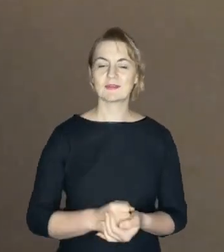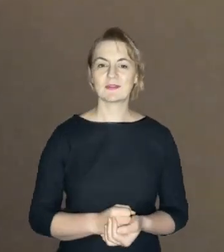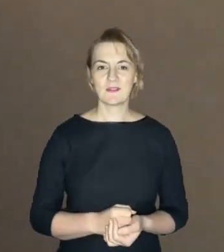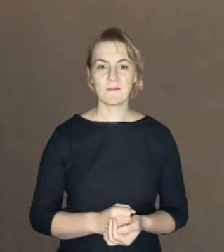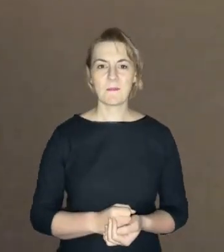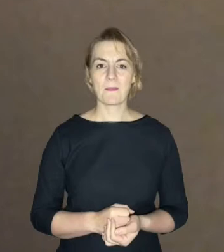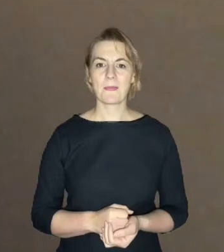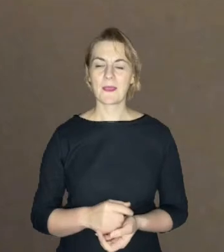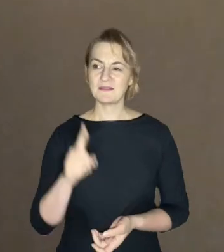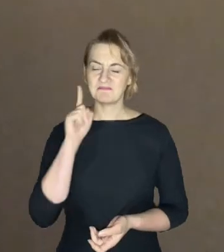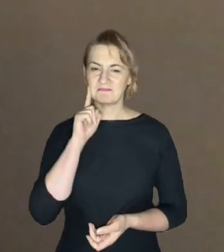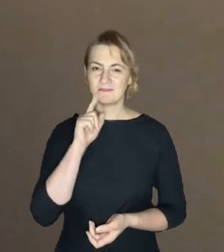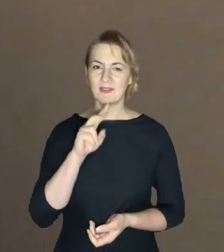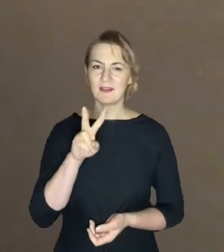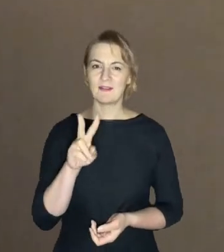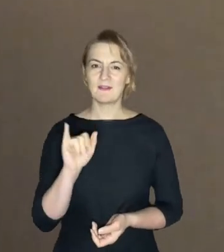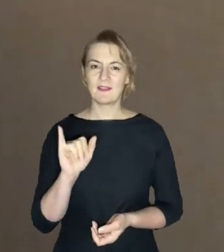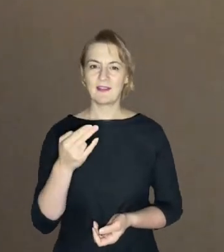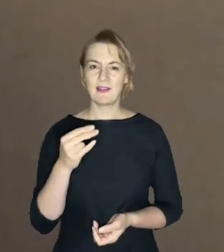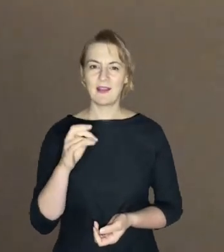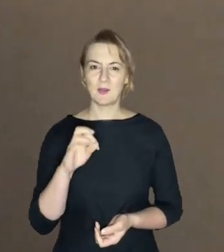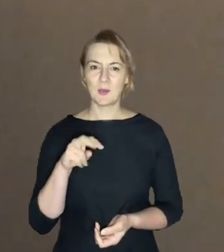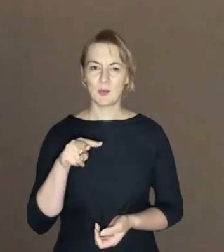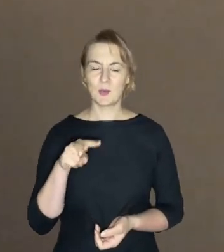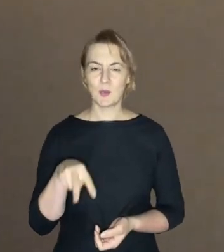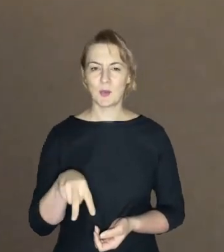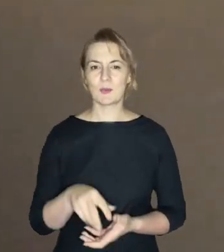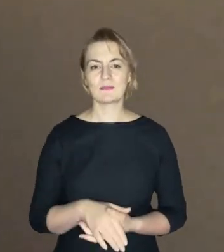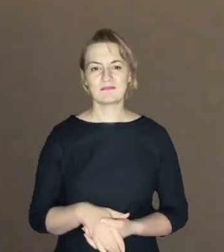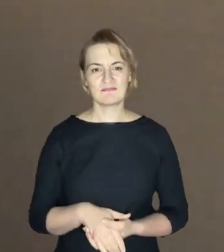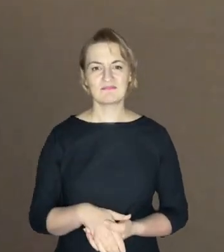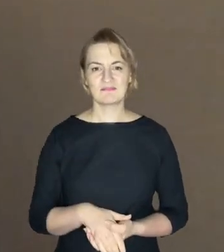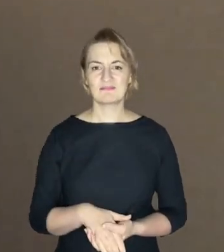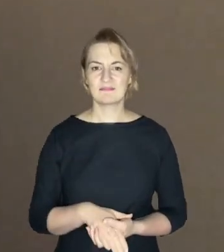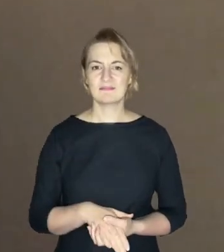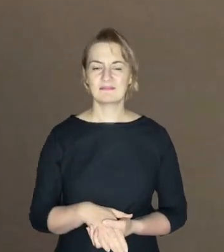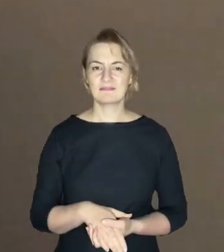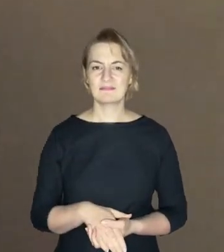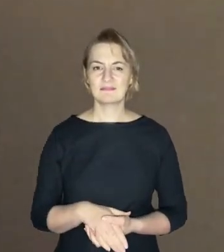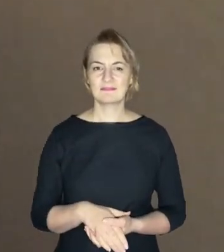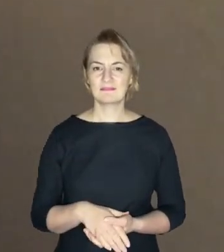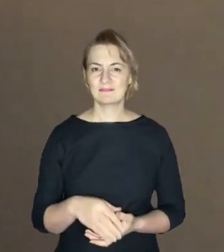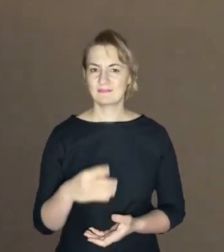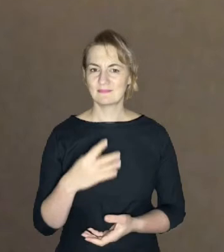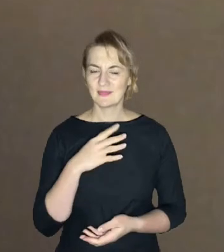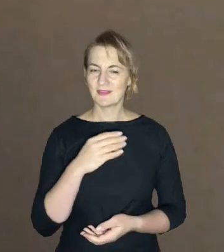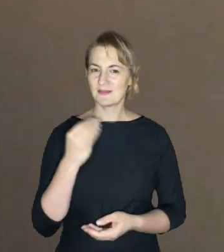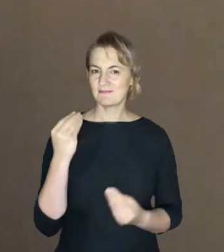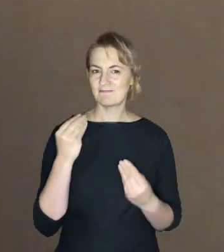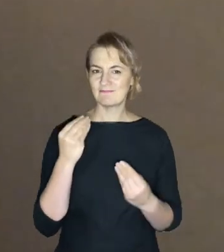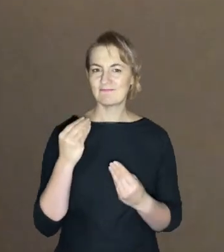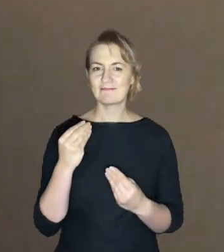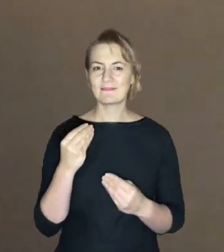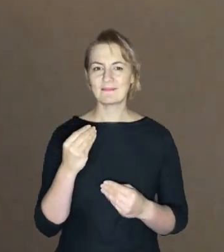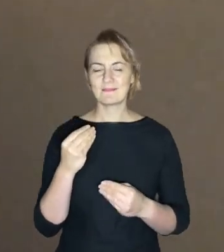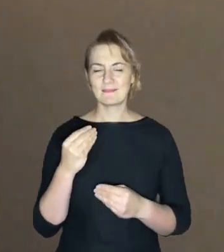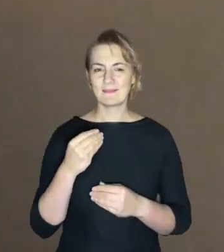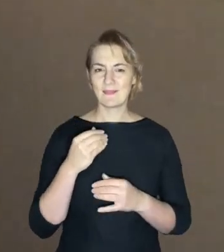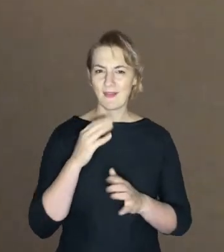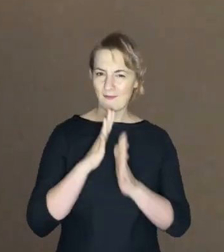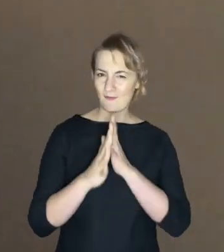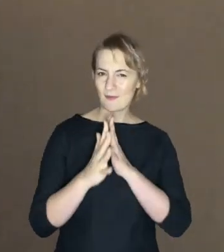Winnetou, no, takiego wspaniałego wojownika, ale jednocześnie takiego człowieka